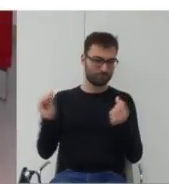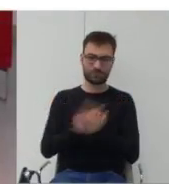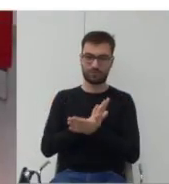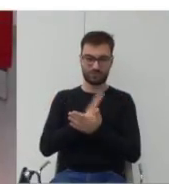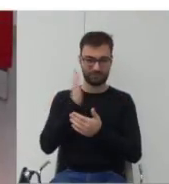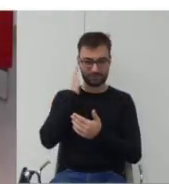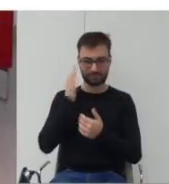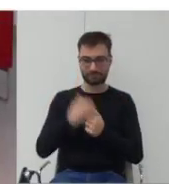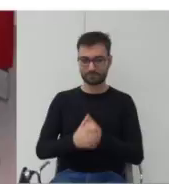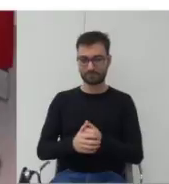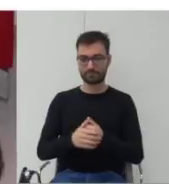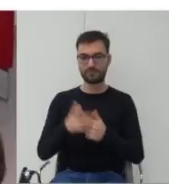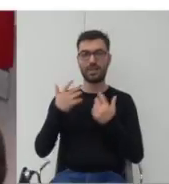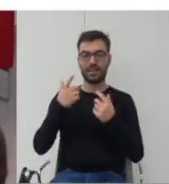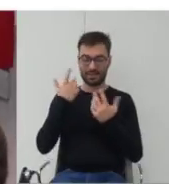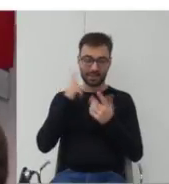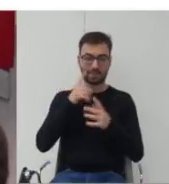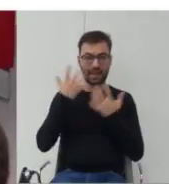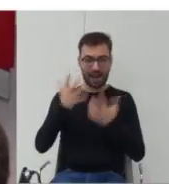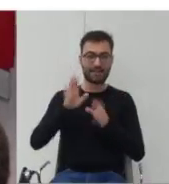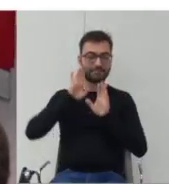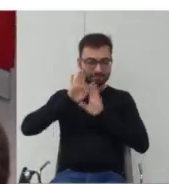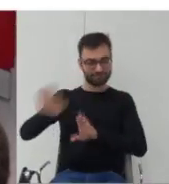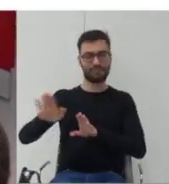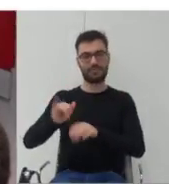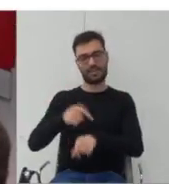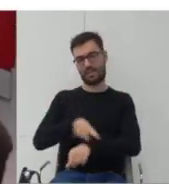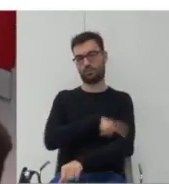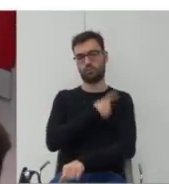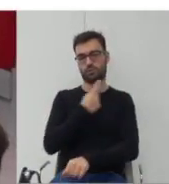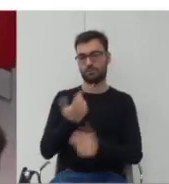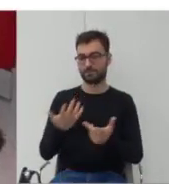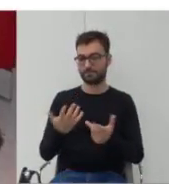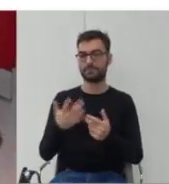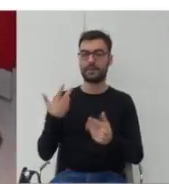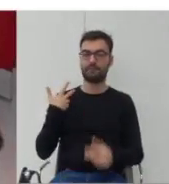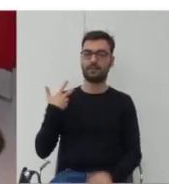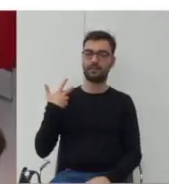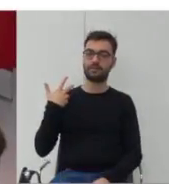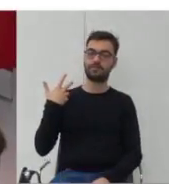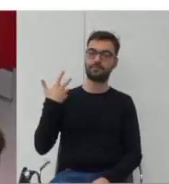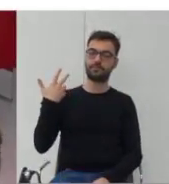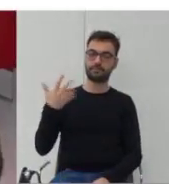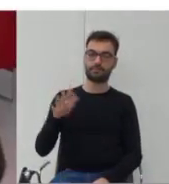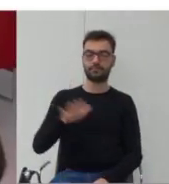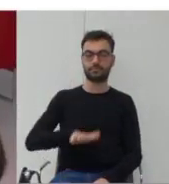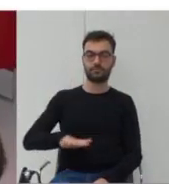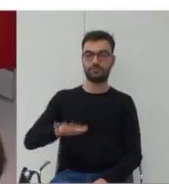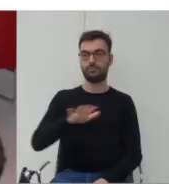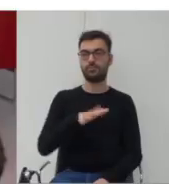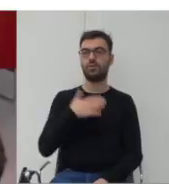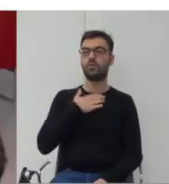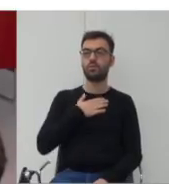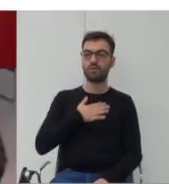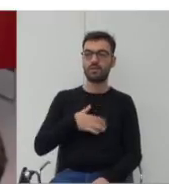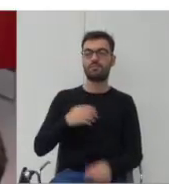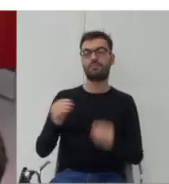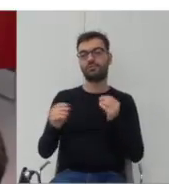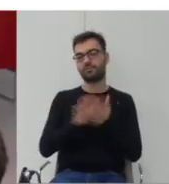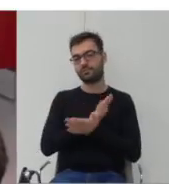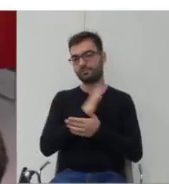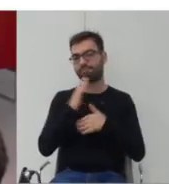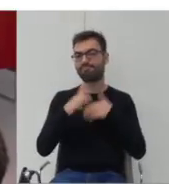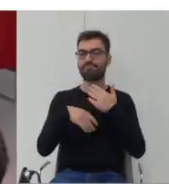najbardziej przyzwyczajeni, w której najchętniej chcieliby pozostać. Z wiekiem przestrzeń, którą lubimy, do której